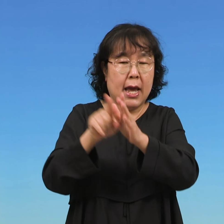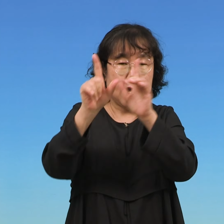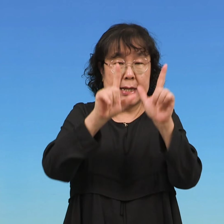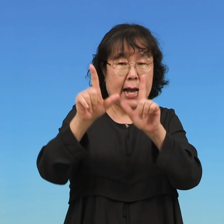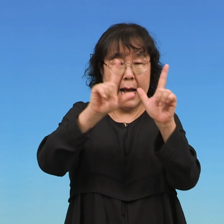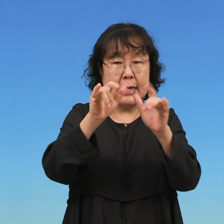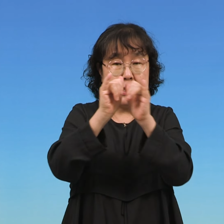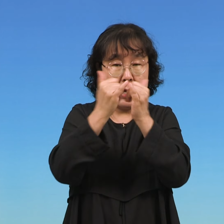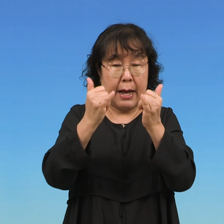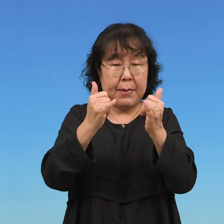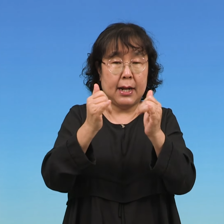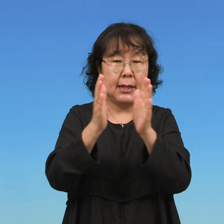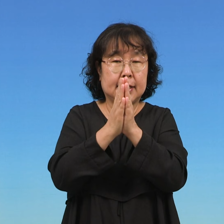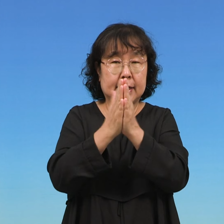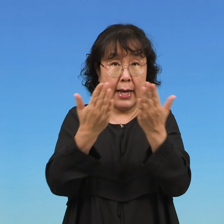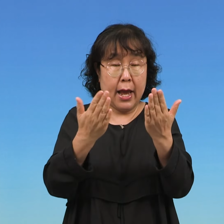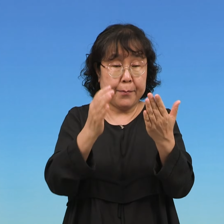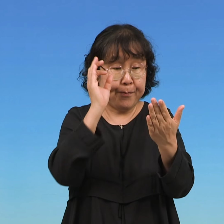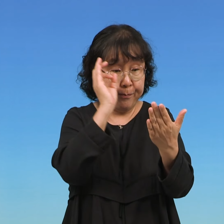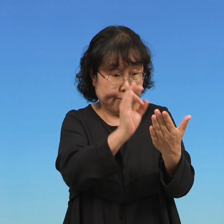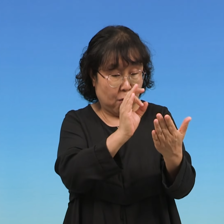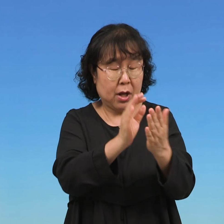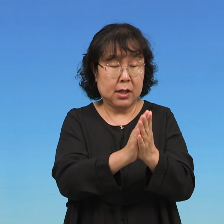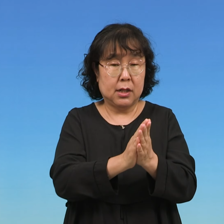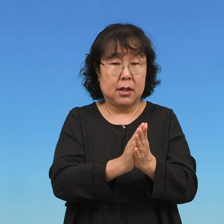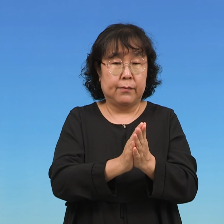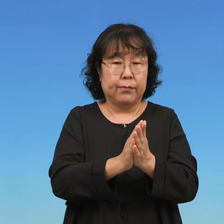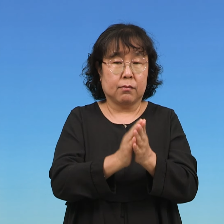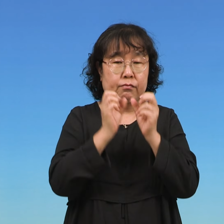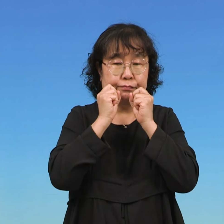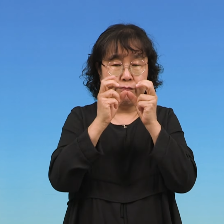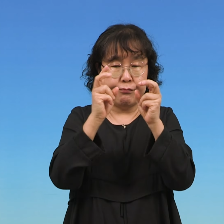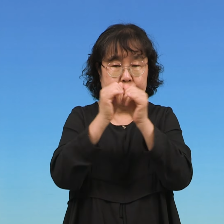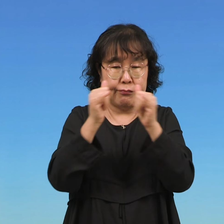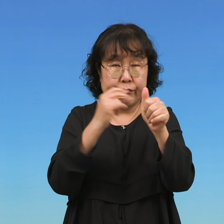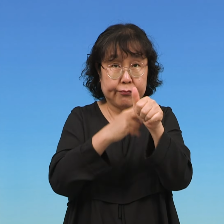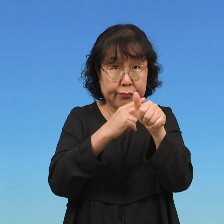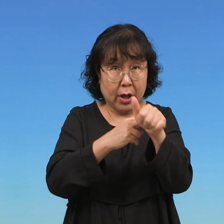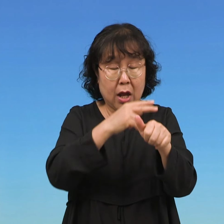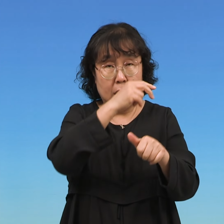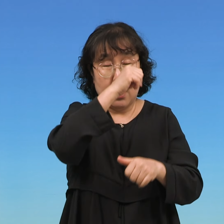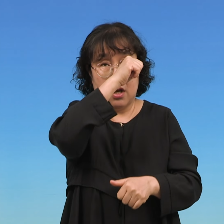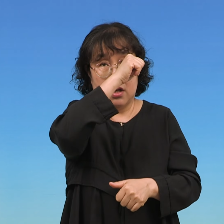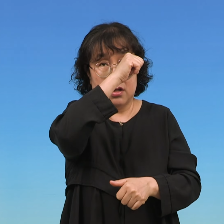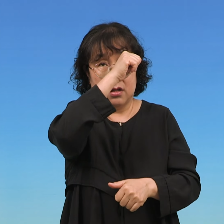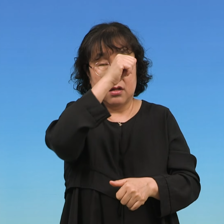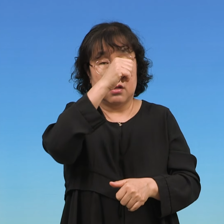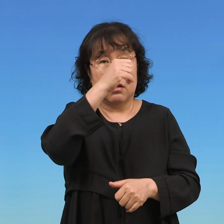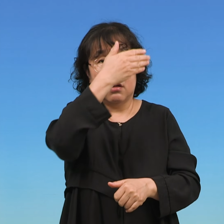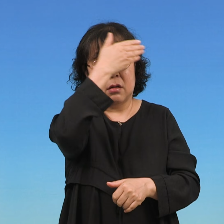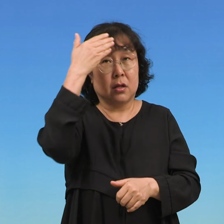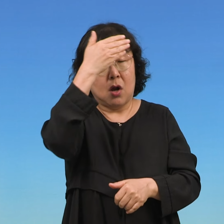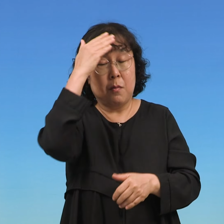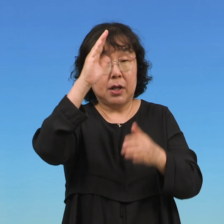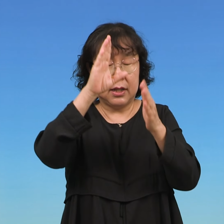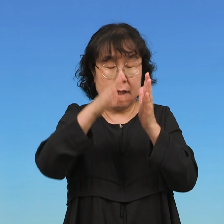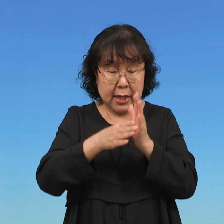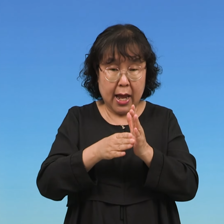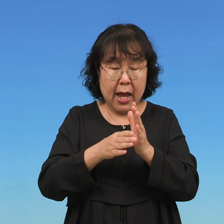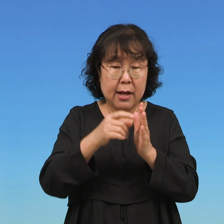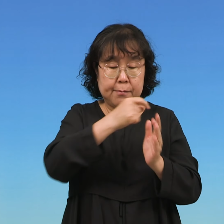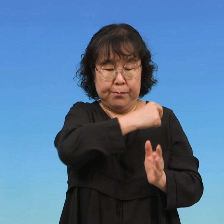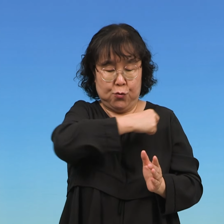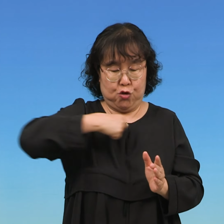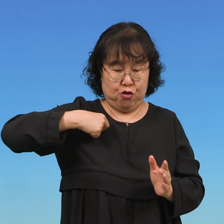사람이라는 그 소책자에 보니까요이 젊은 시절에 그 중국 내지선교회 멤버로 이제 가입을 하려고